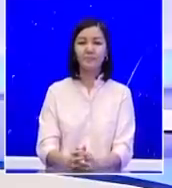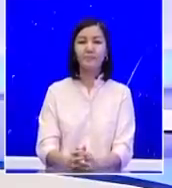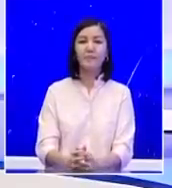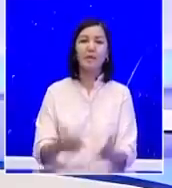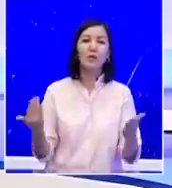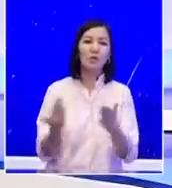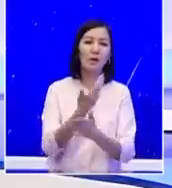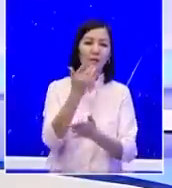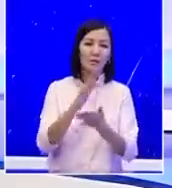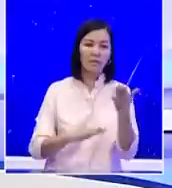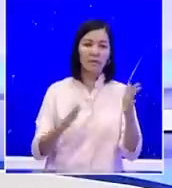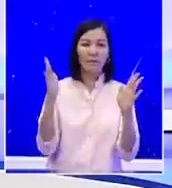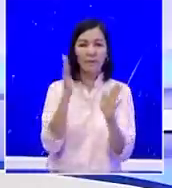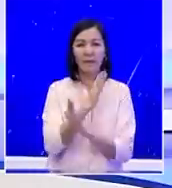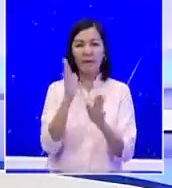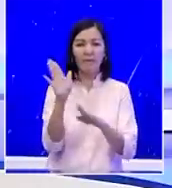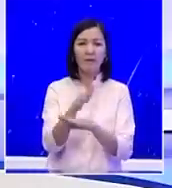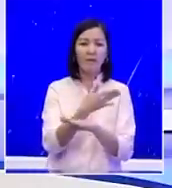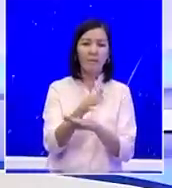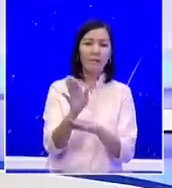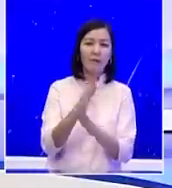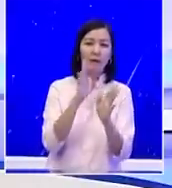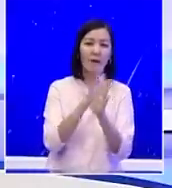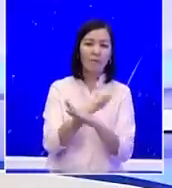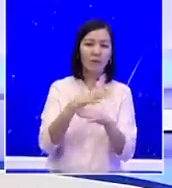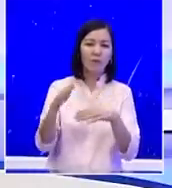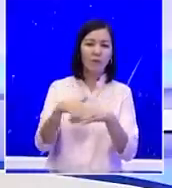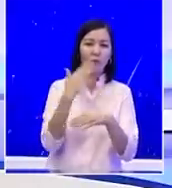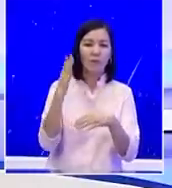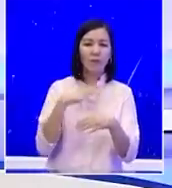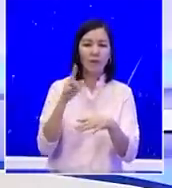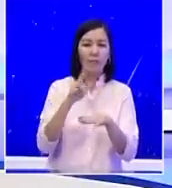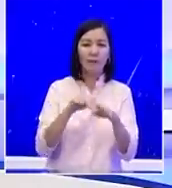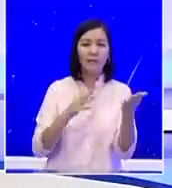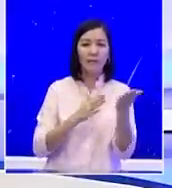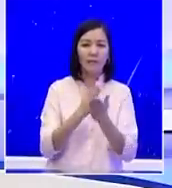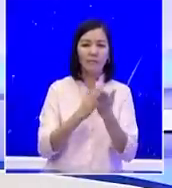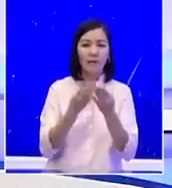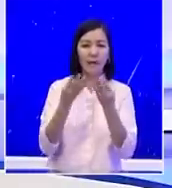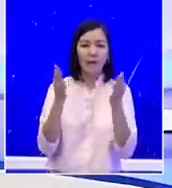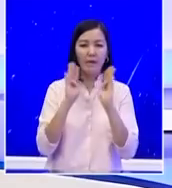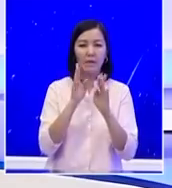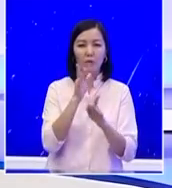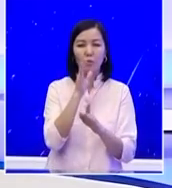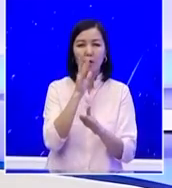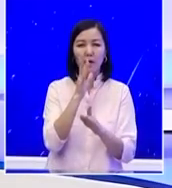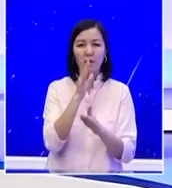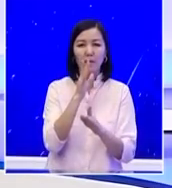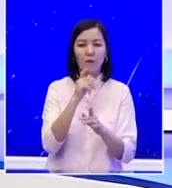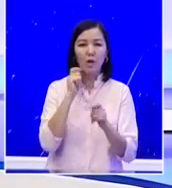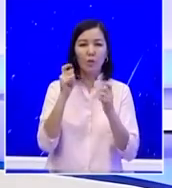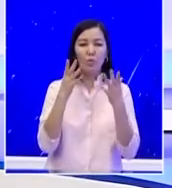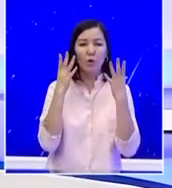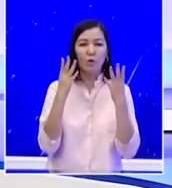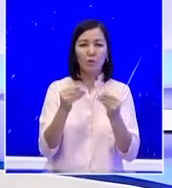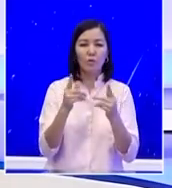Хабарымызды жалғастырамыз. Табиғат аясына шыққан қапшағайлықтар жауапқа тартылды. Полиция қызметкерлері карантин режиміне қарамастан туған күн